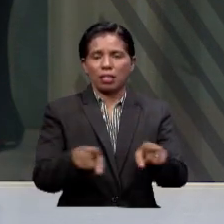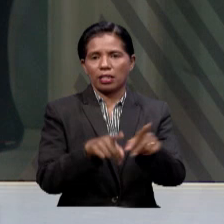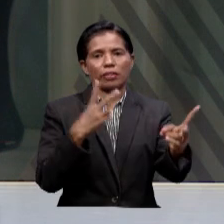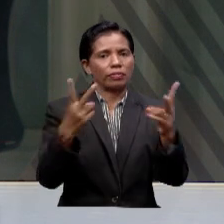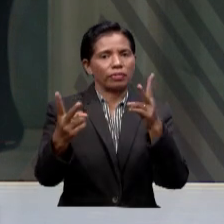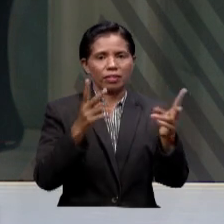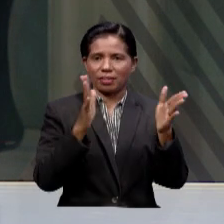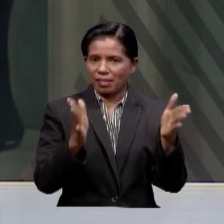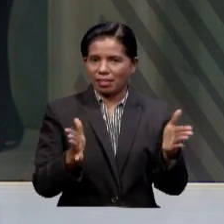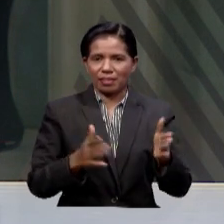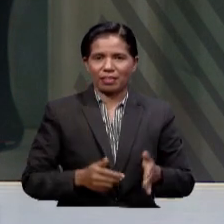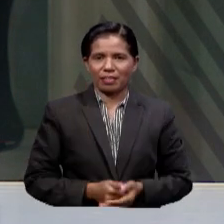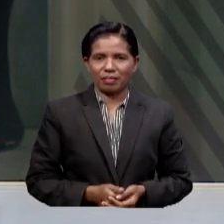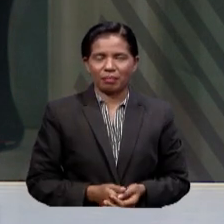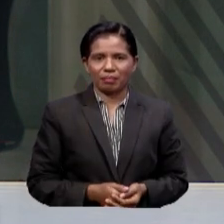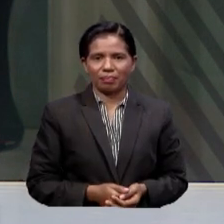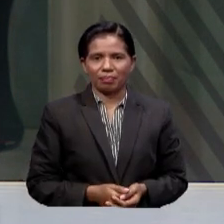turista.